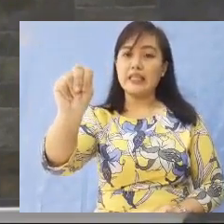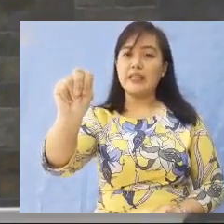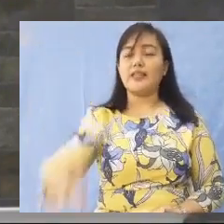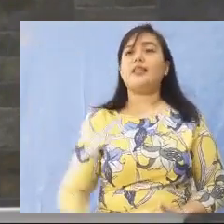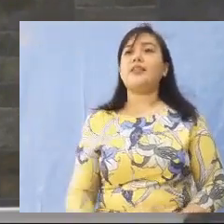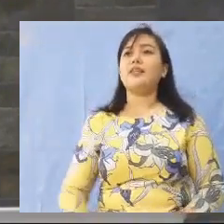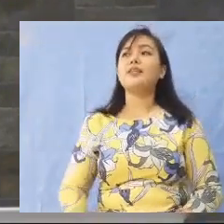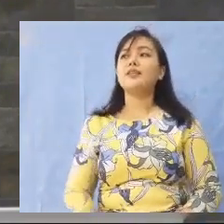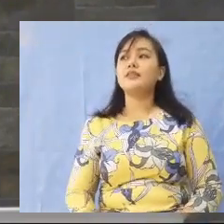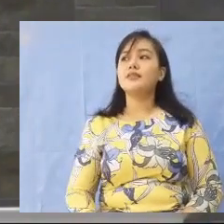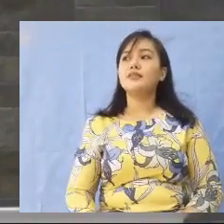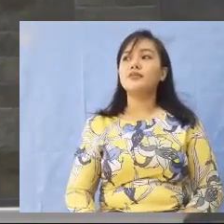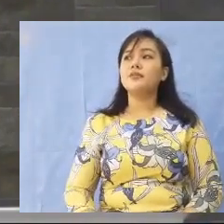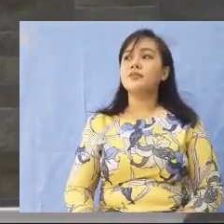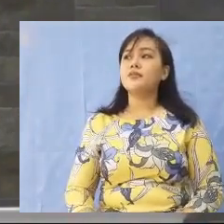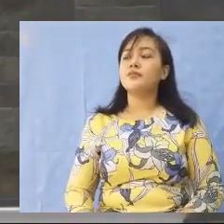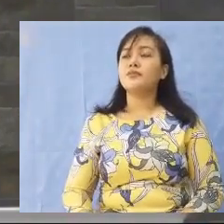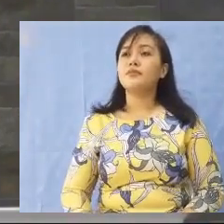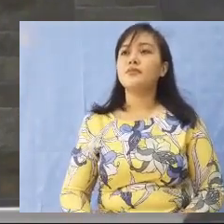Di ba?